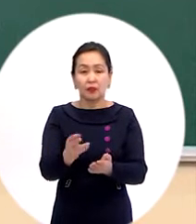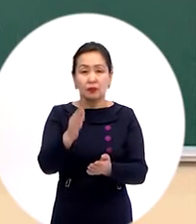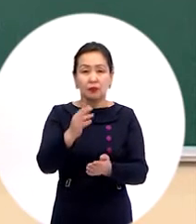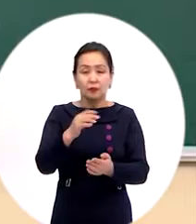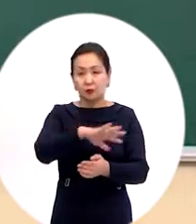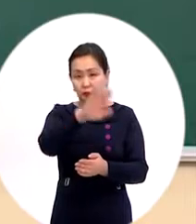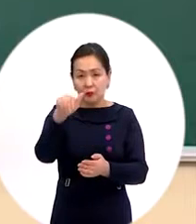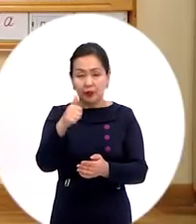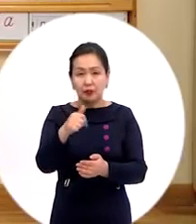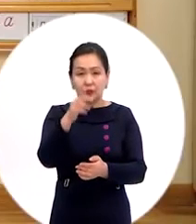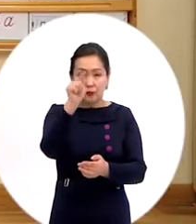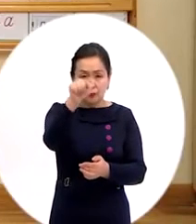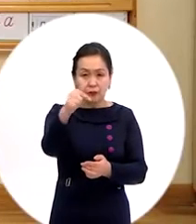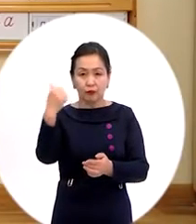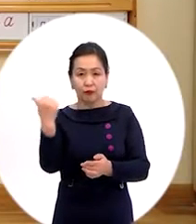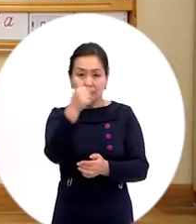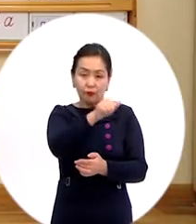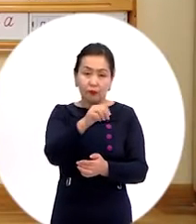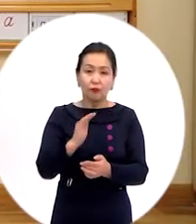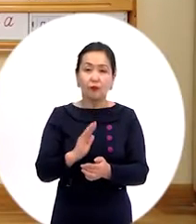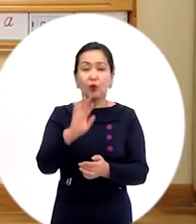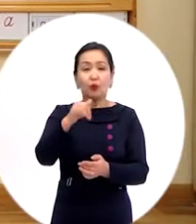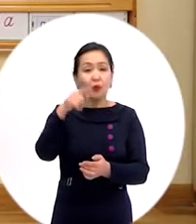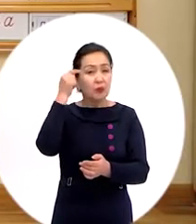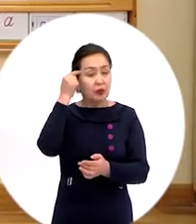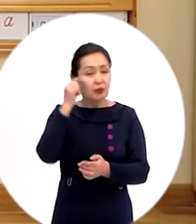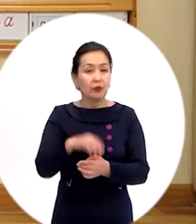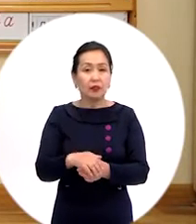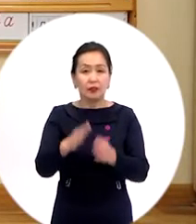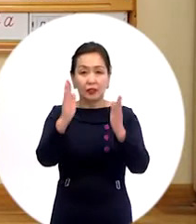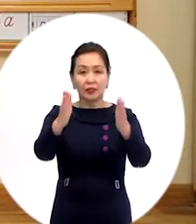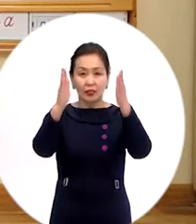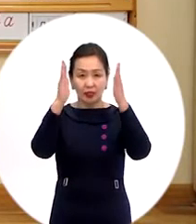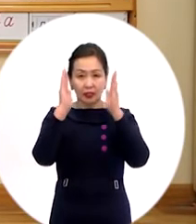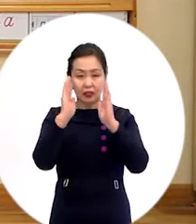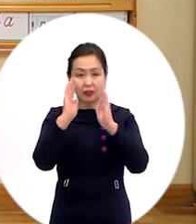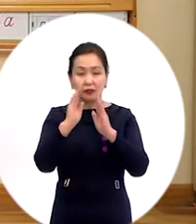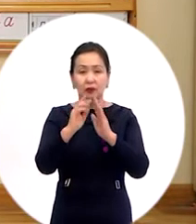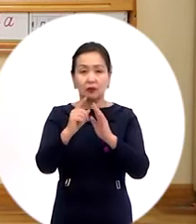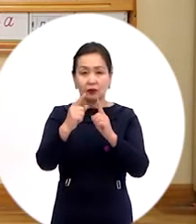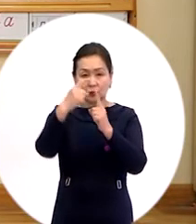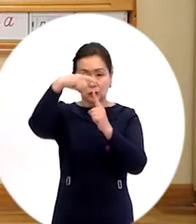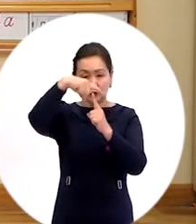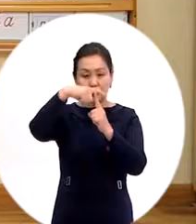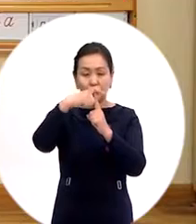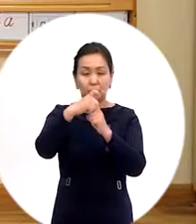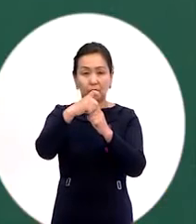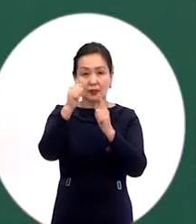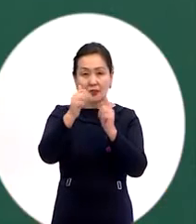зүг чигийн тухай юу мэдэх вэ? За, наашаа анхаарад сумыг сайн